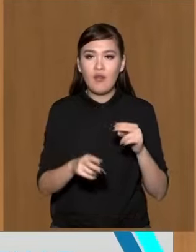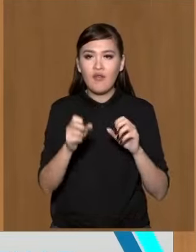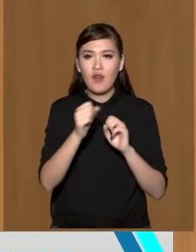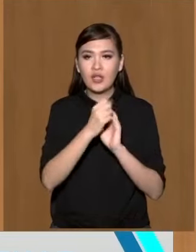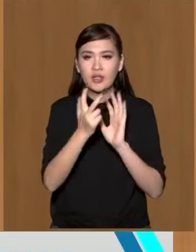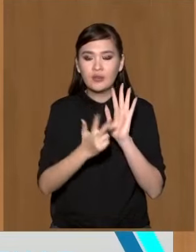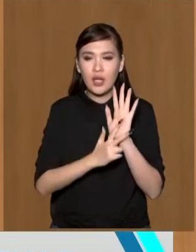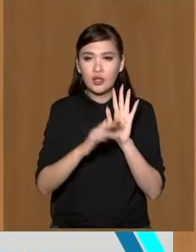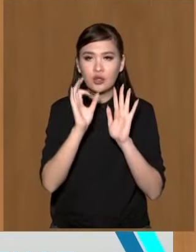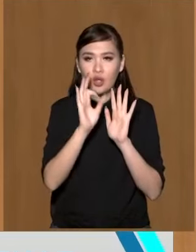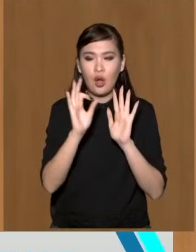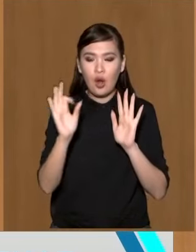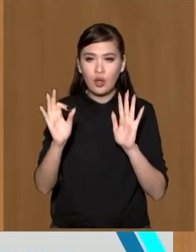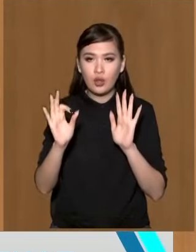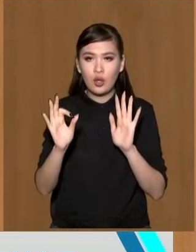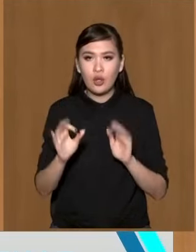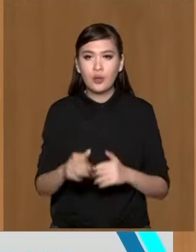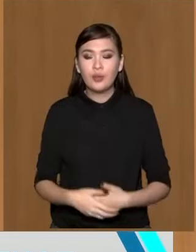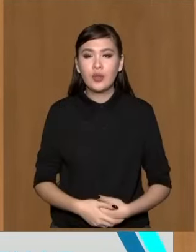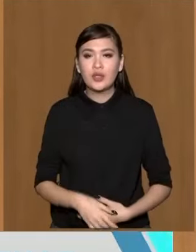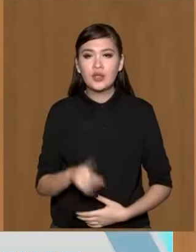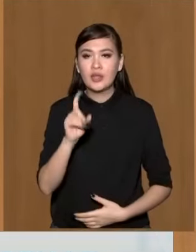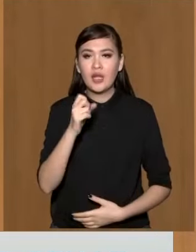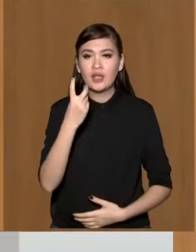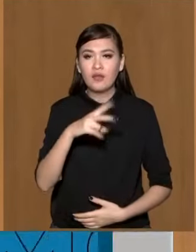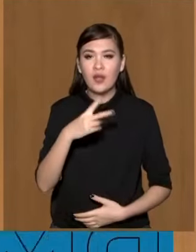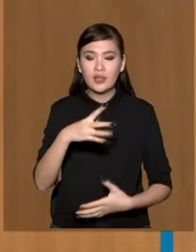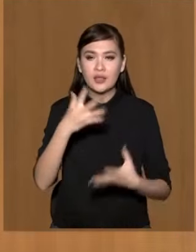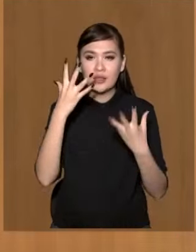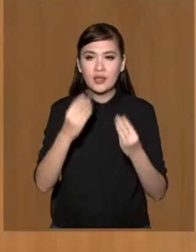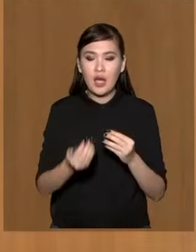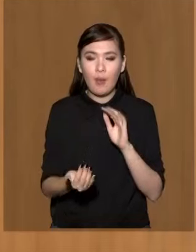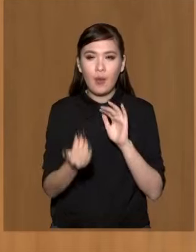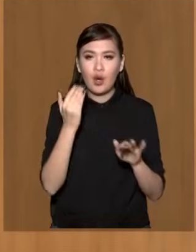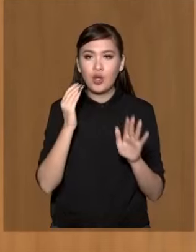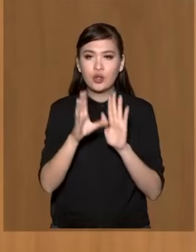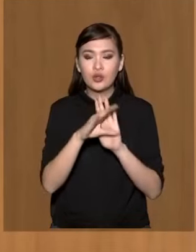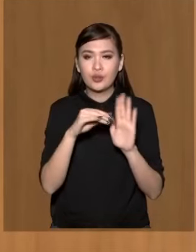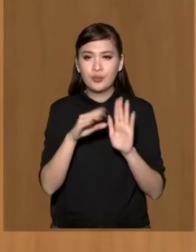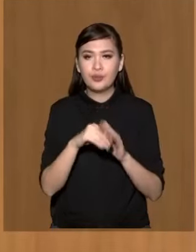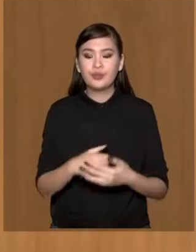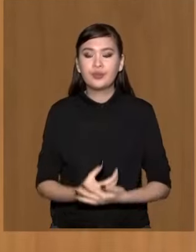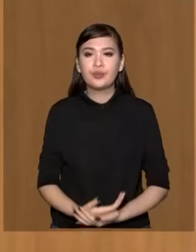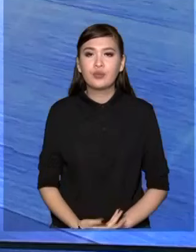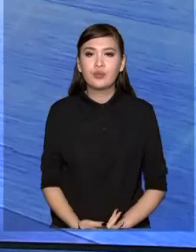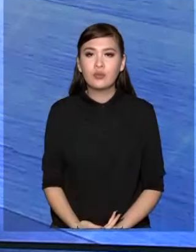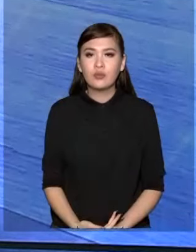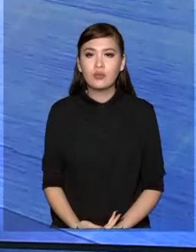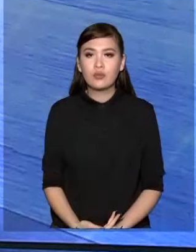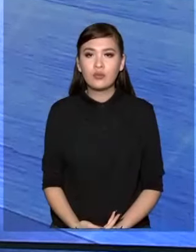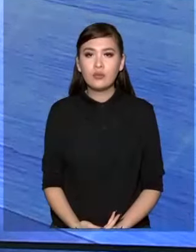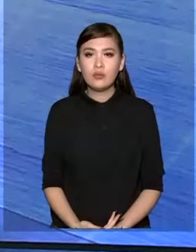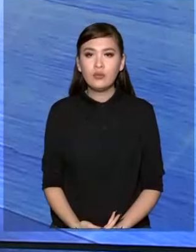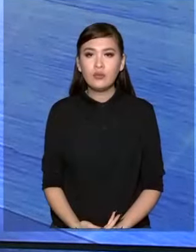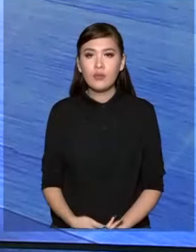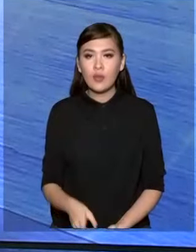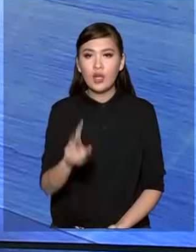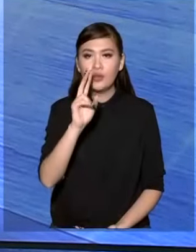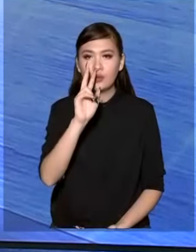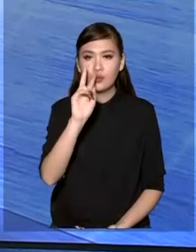18 часов по местному времени за 20 дней до дня голосования. В